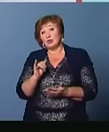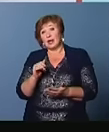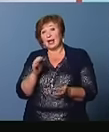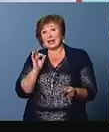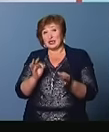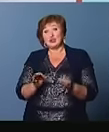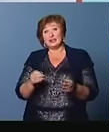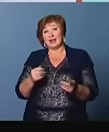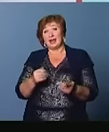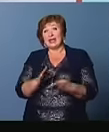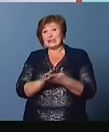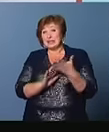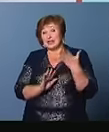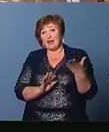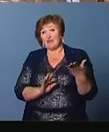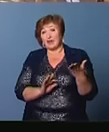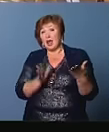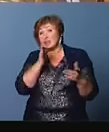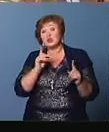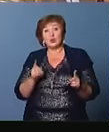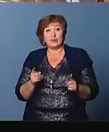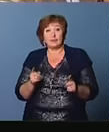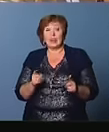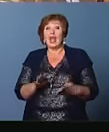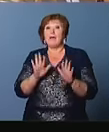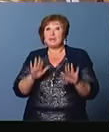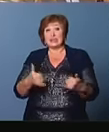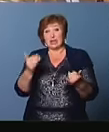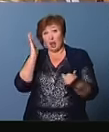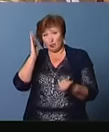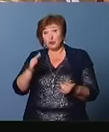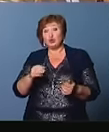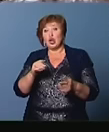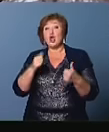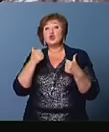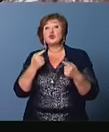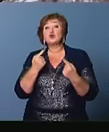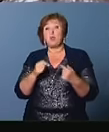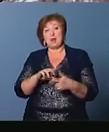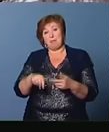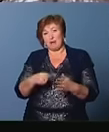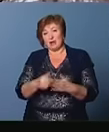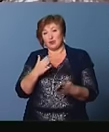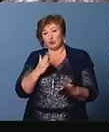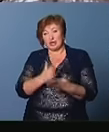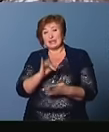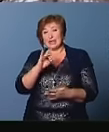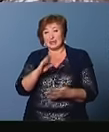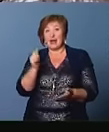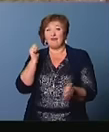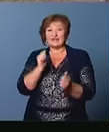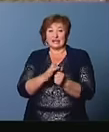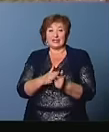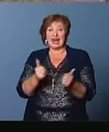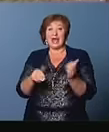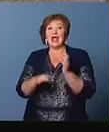я назвать сейчас не могу. Но место для будущей суперпельменной уже выбрано. В центре Игры, в парке деревянных скульптур.